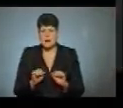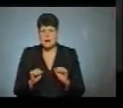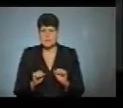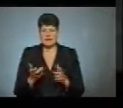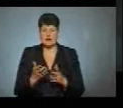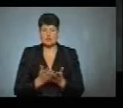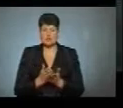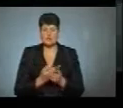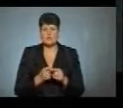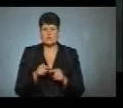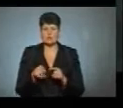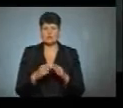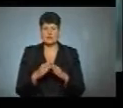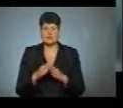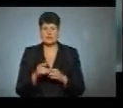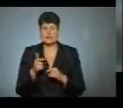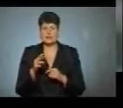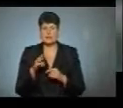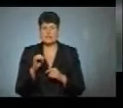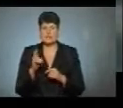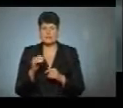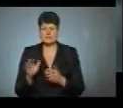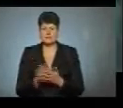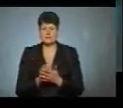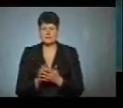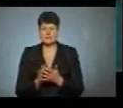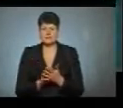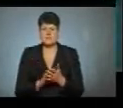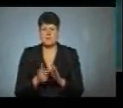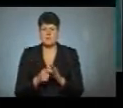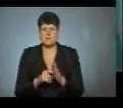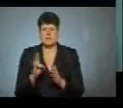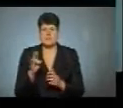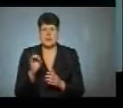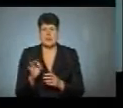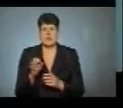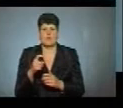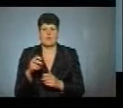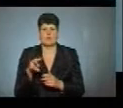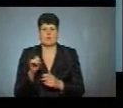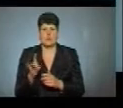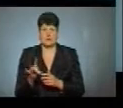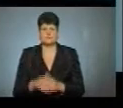яке обслуговує цей будинок, Галина Миськів, знезаражує приміщення розчином неохлору.